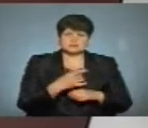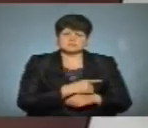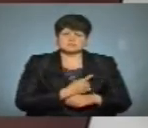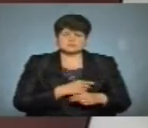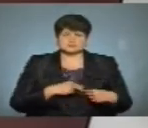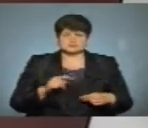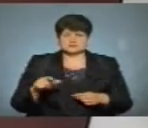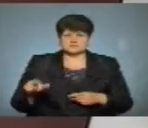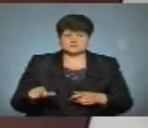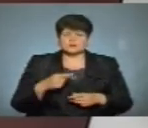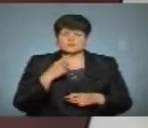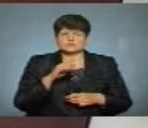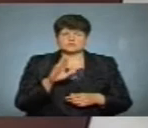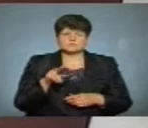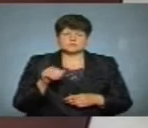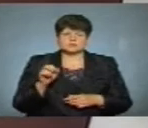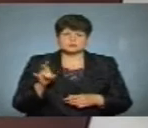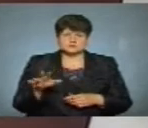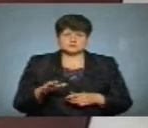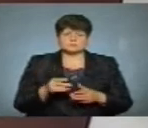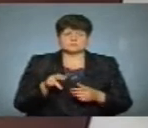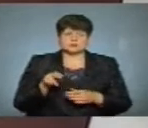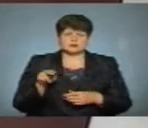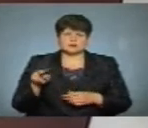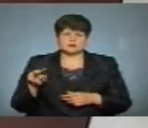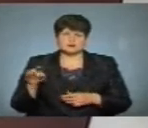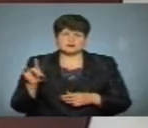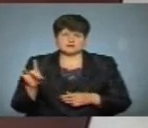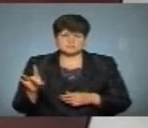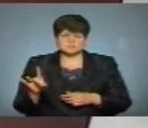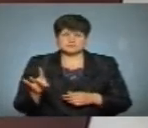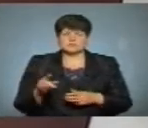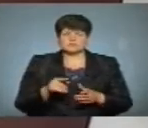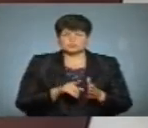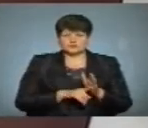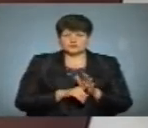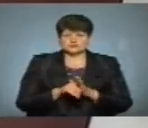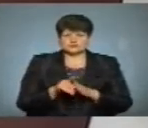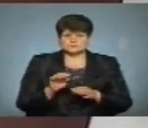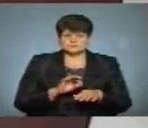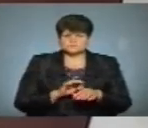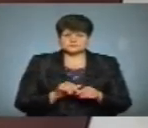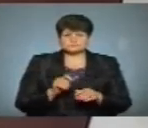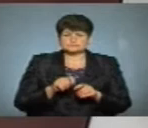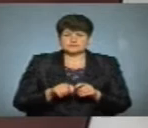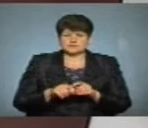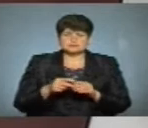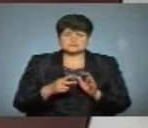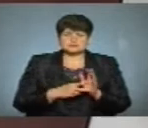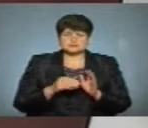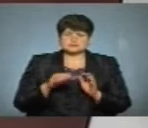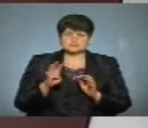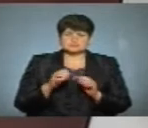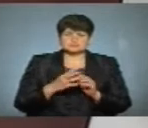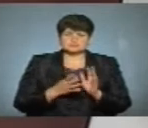працівників. За словами Володимира Паничева, методом полімеразної ланцюгової реакції від початку пандемії протестували 17